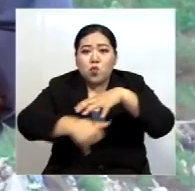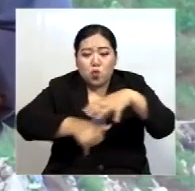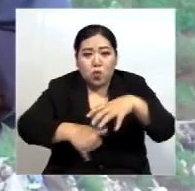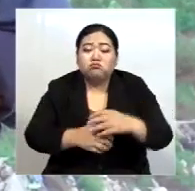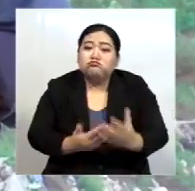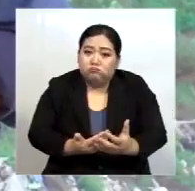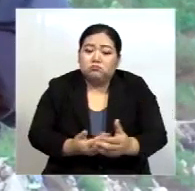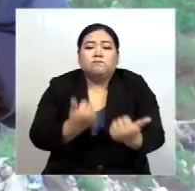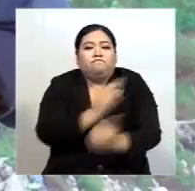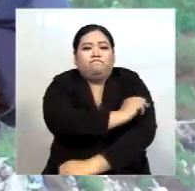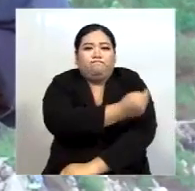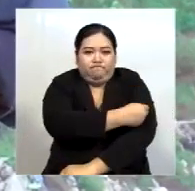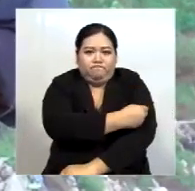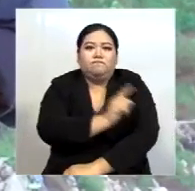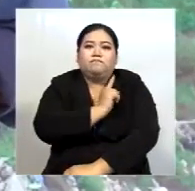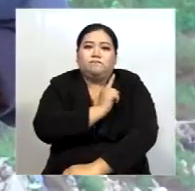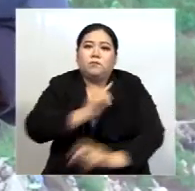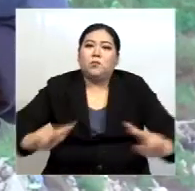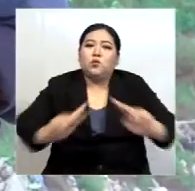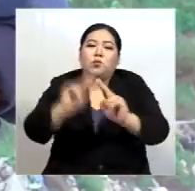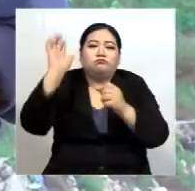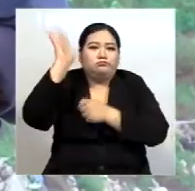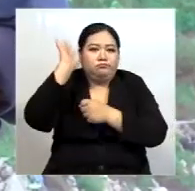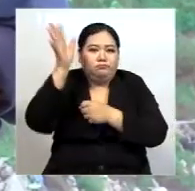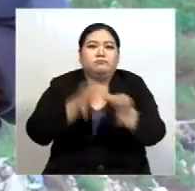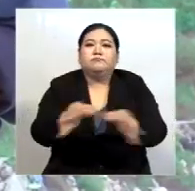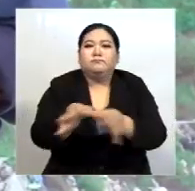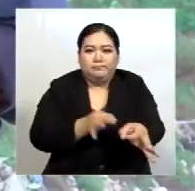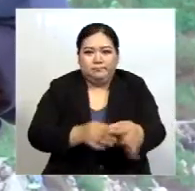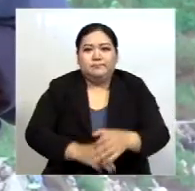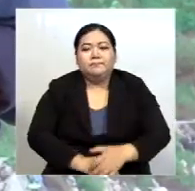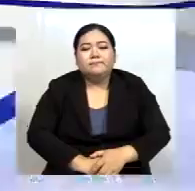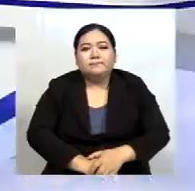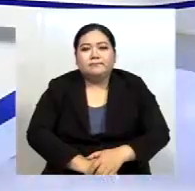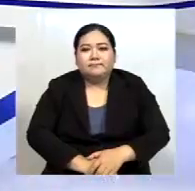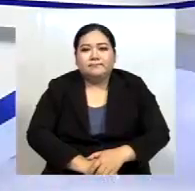วค่ะซึ่งเรื่องนี้เองทางสาธารณสุขก็จะต้องออกมาชี้แจงค่ะคุณสุพนันท์คุณปวีณาคะ